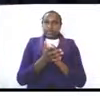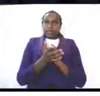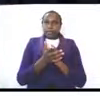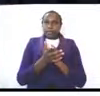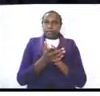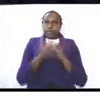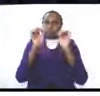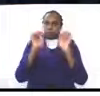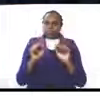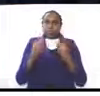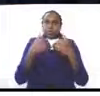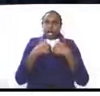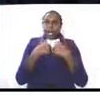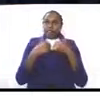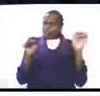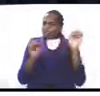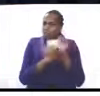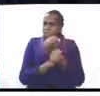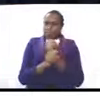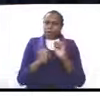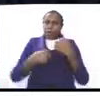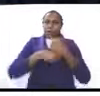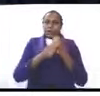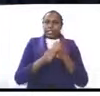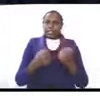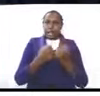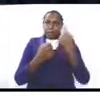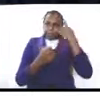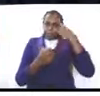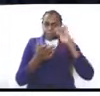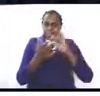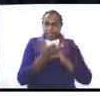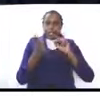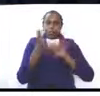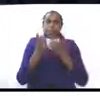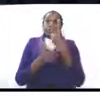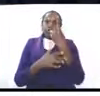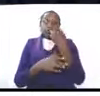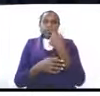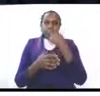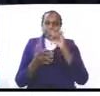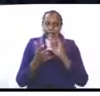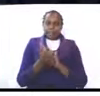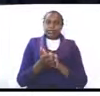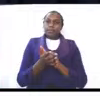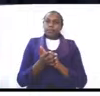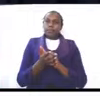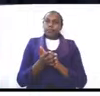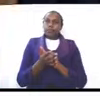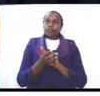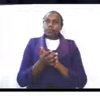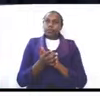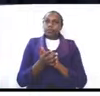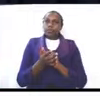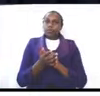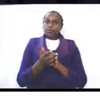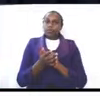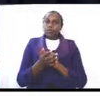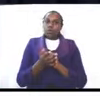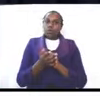uweze kuwa hautaweza kuyatimiza hayo. Na jambo la pili akamwambia, fanya kazi